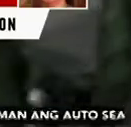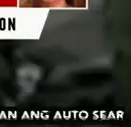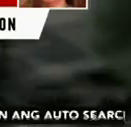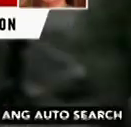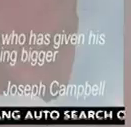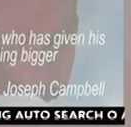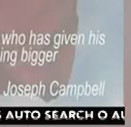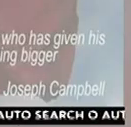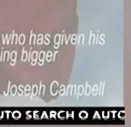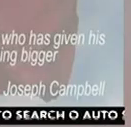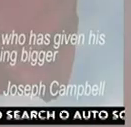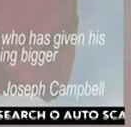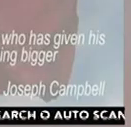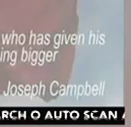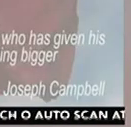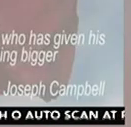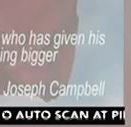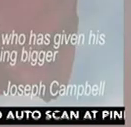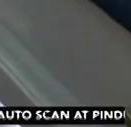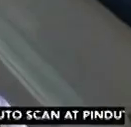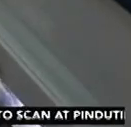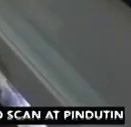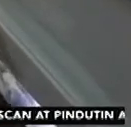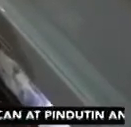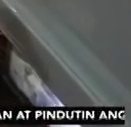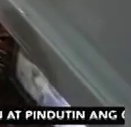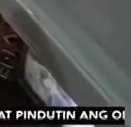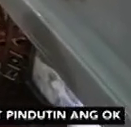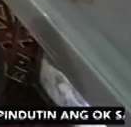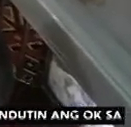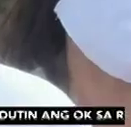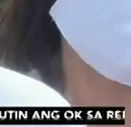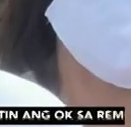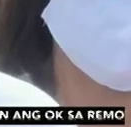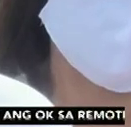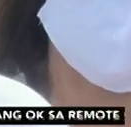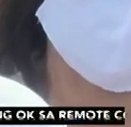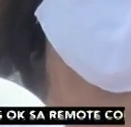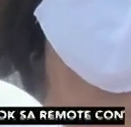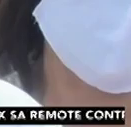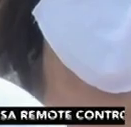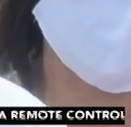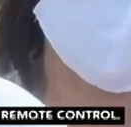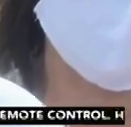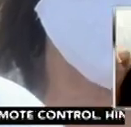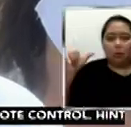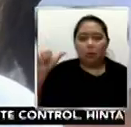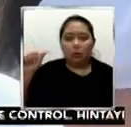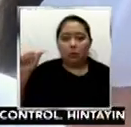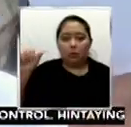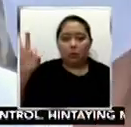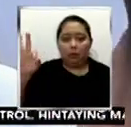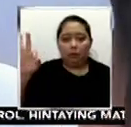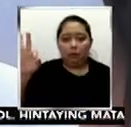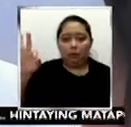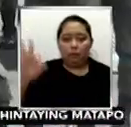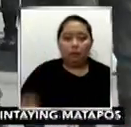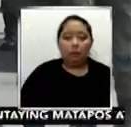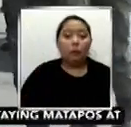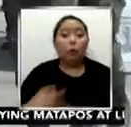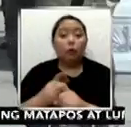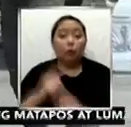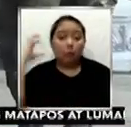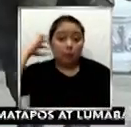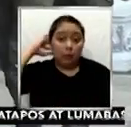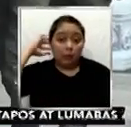ng 11 sundalo. Ang iba pang nasawi na iuwi na sa kanikanilang probinsya. Tumawag po siya through video call. Tapos